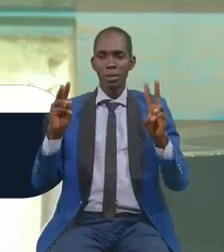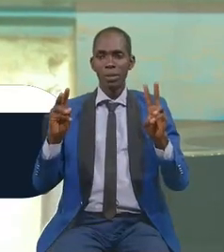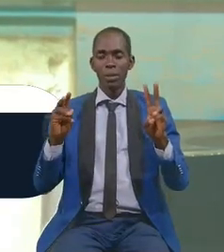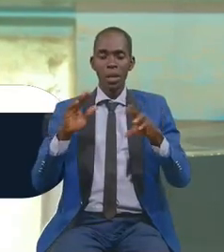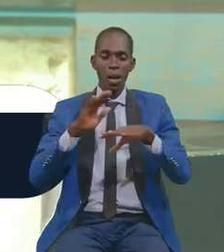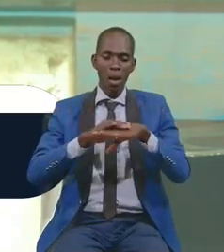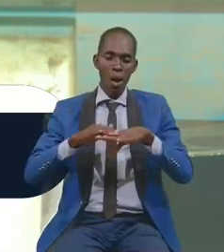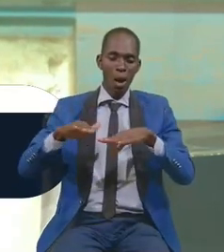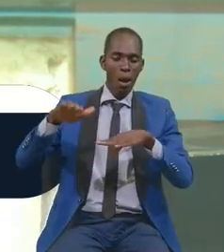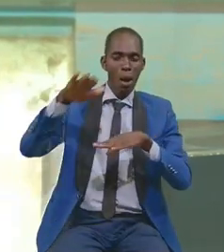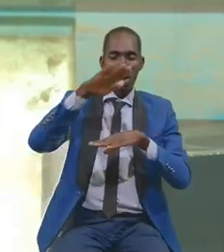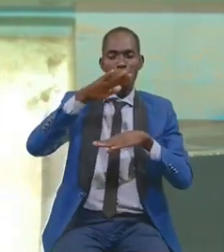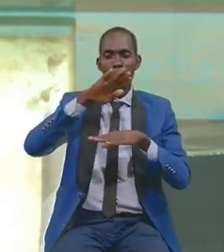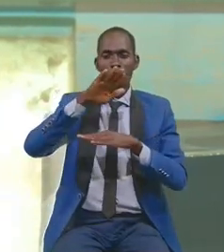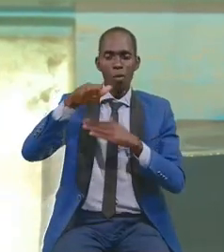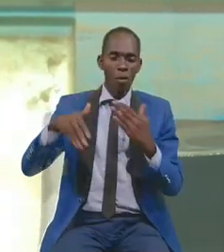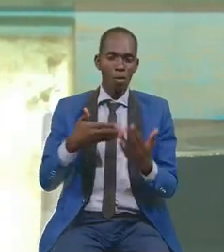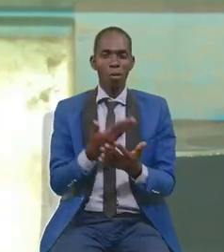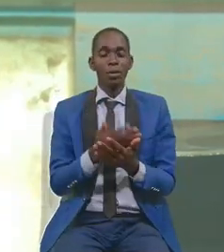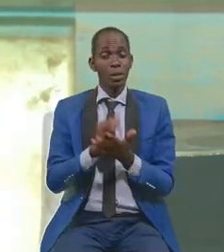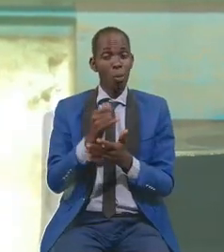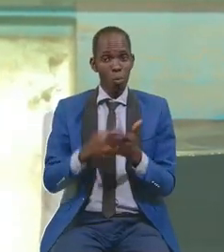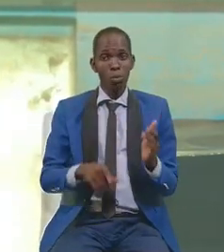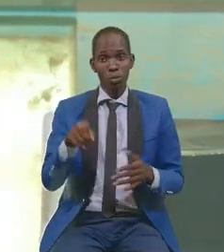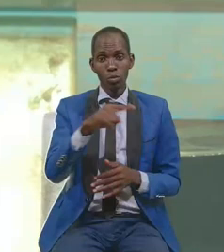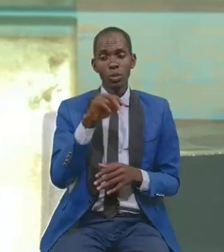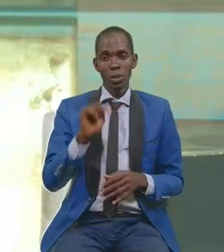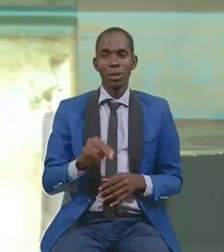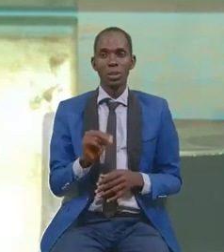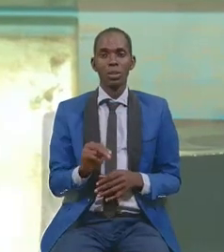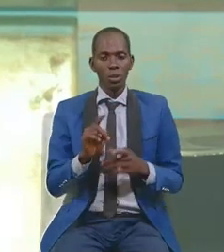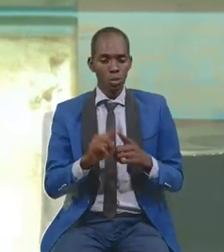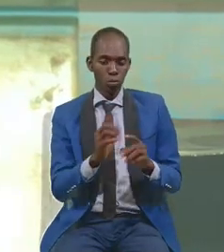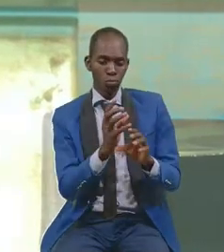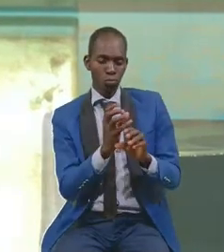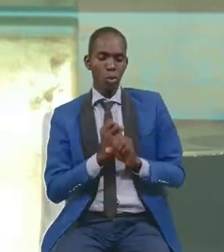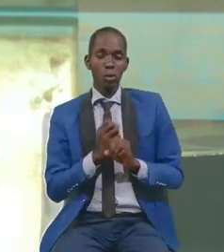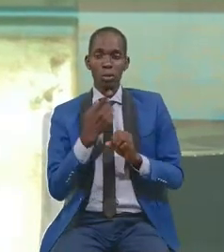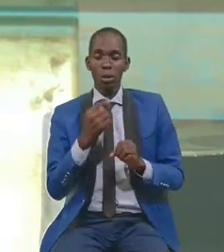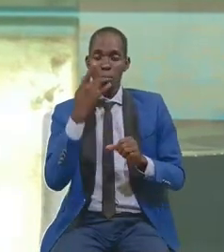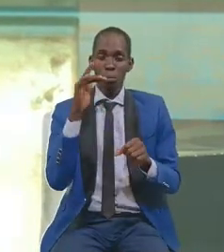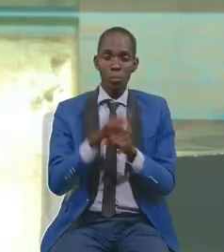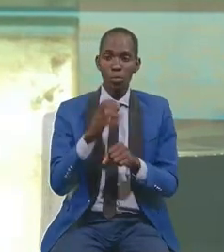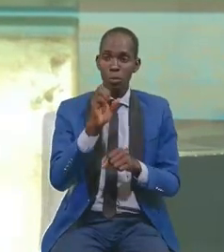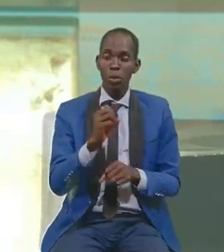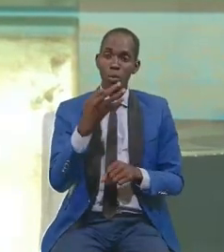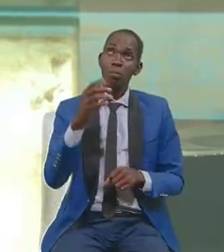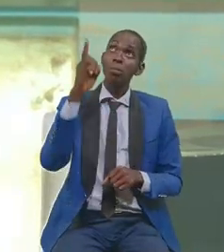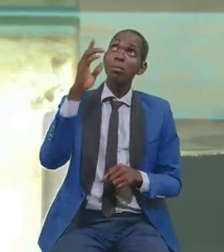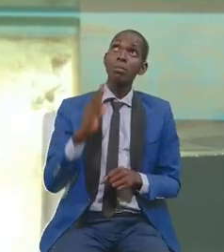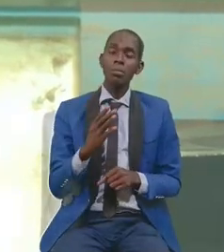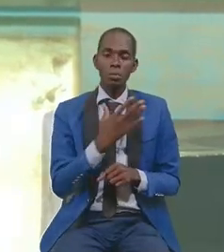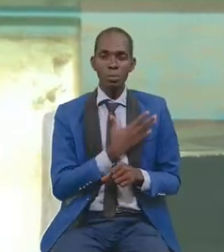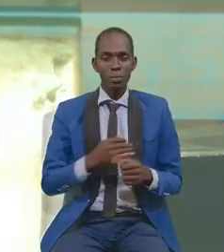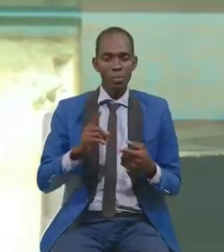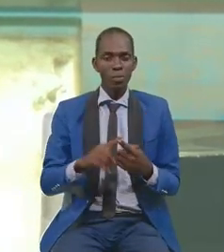Prenez pas déçu, c'est ce dont on a besoin, pour réclamer les bénédictions de Dieu et pour avoir